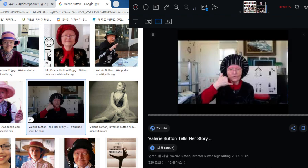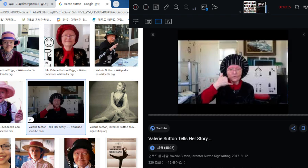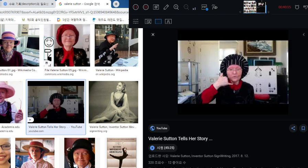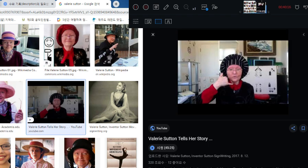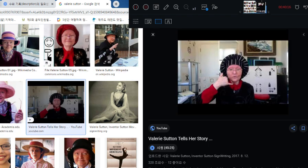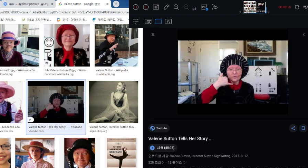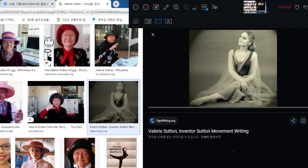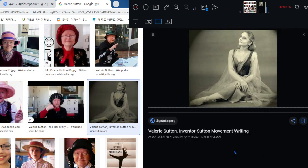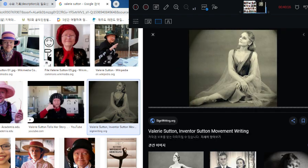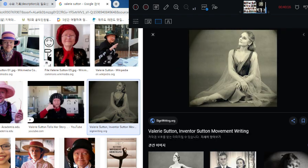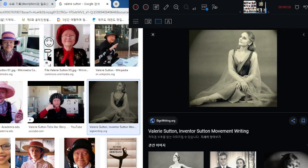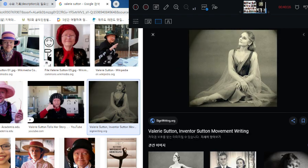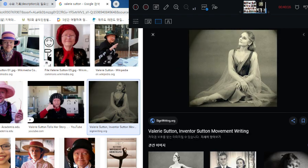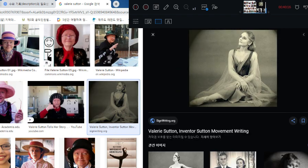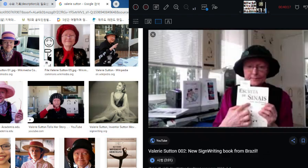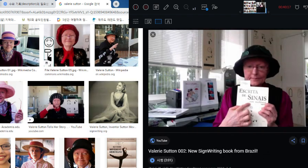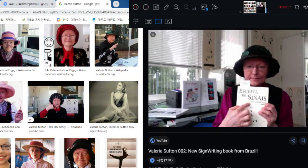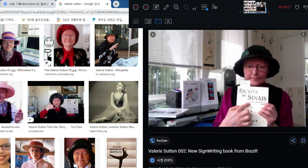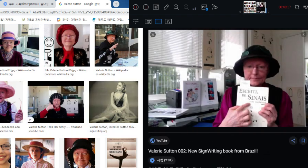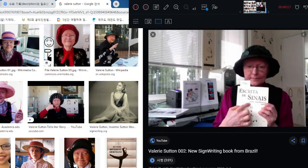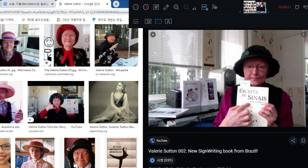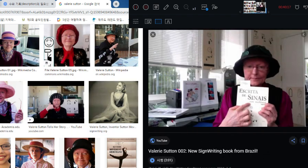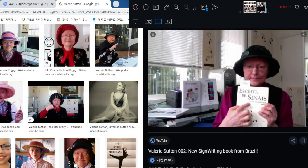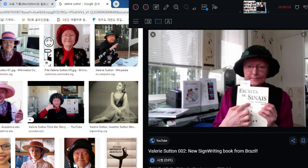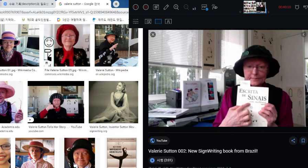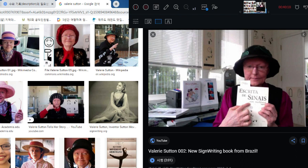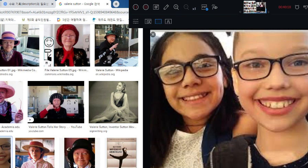연세가 많으실 것 같아요.